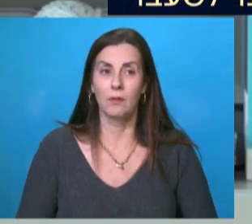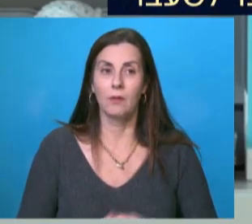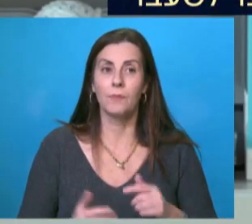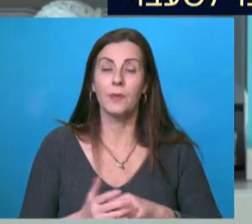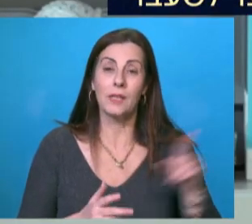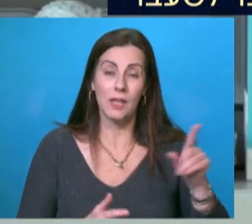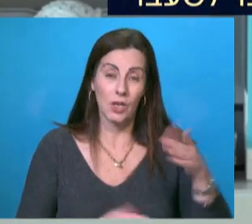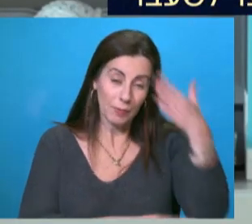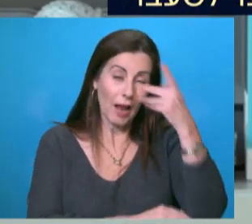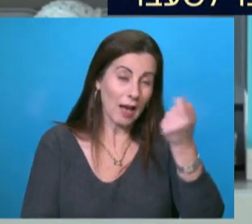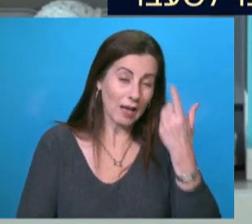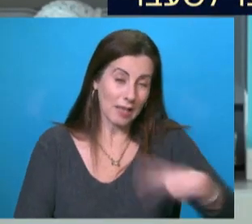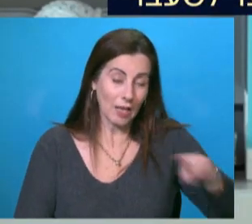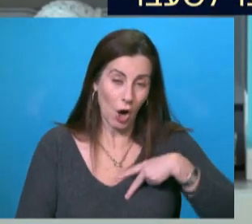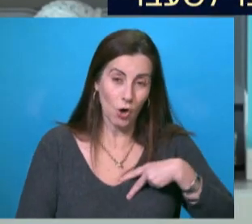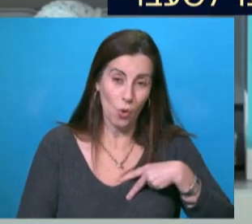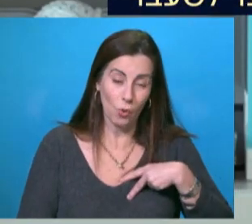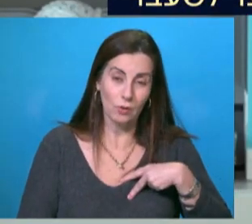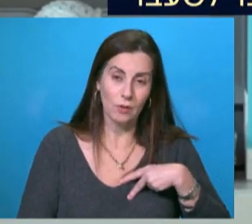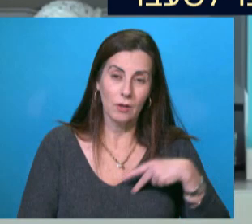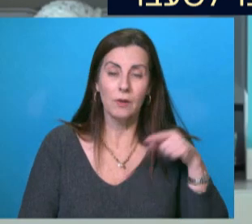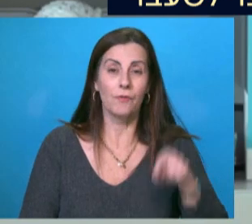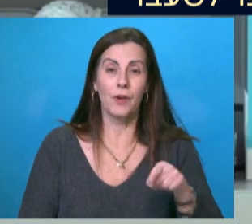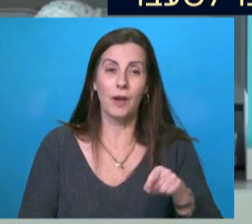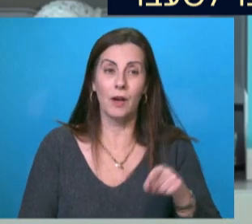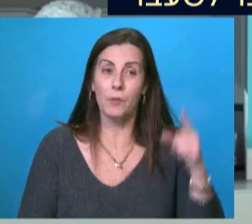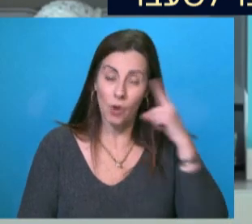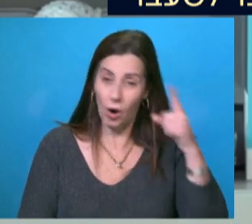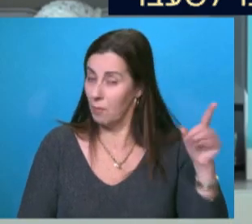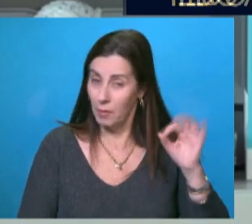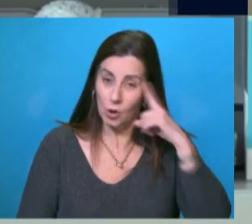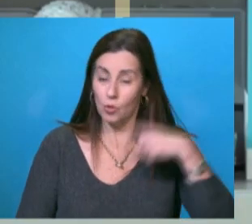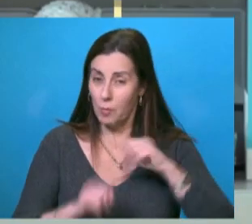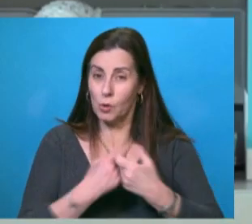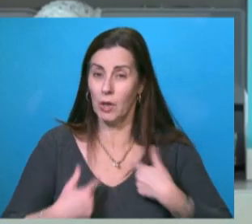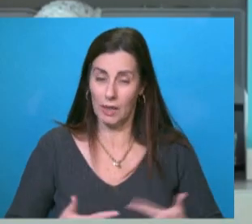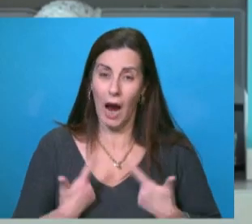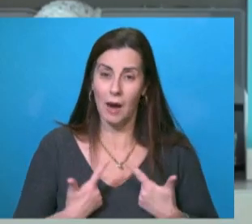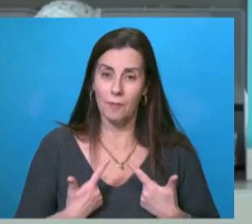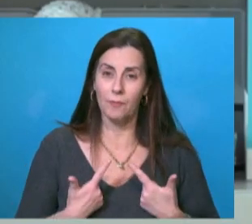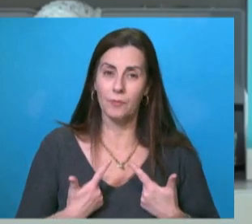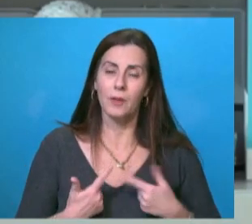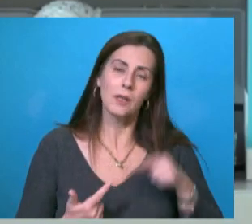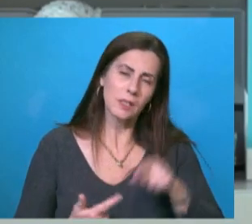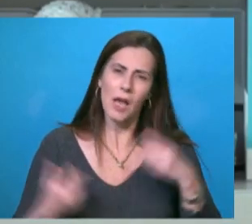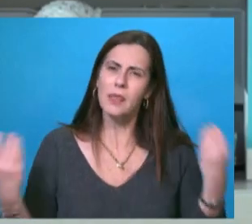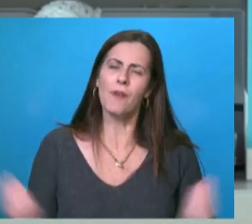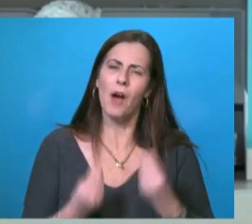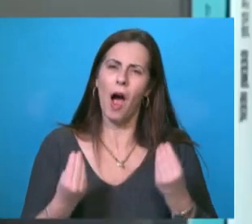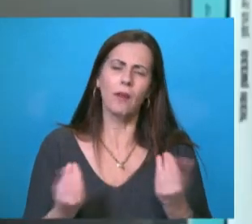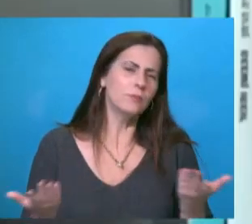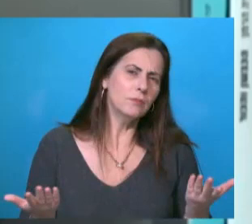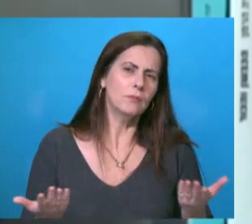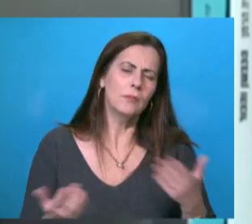של המדינה באחריות שלה ובידיעה שהם עשו לי את החיים, זה דבר שבצורה מסוימת מנחם